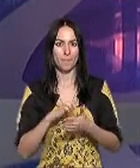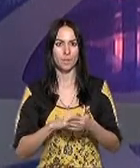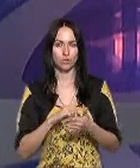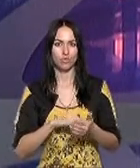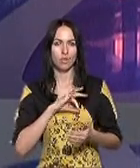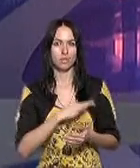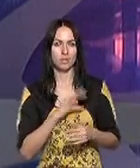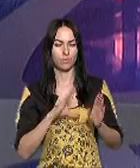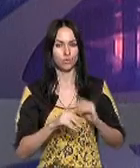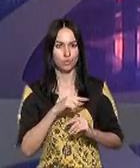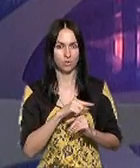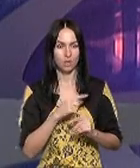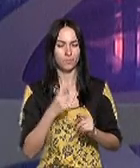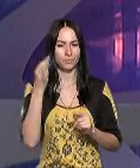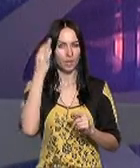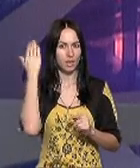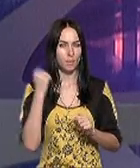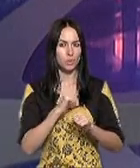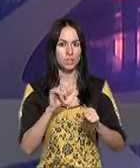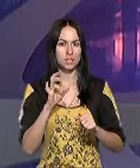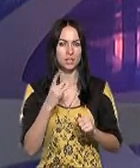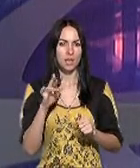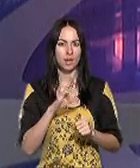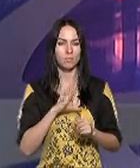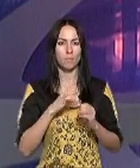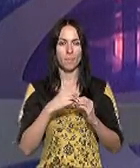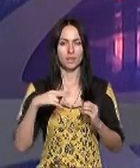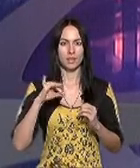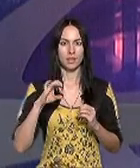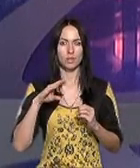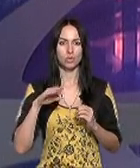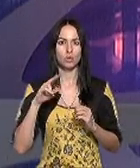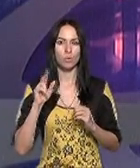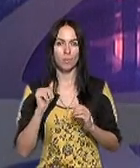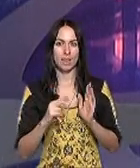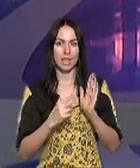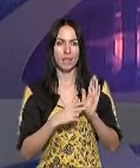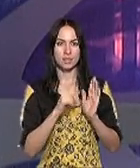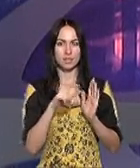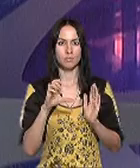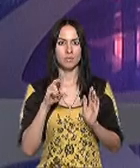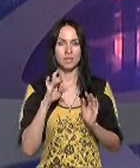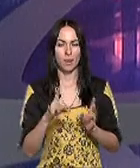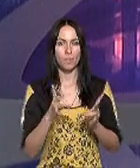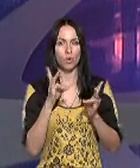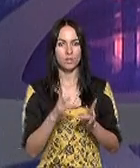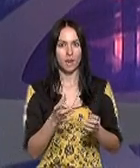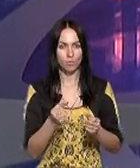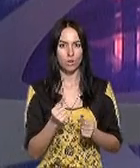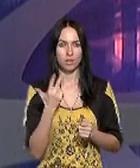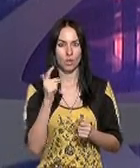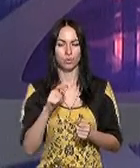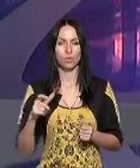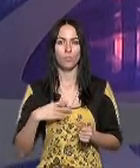Олексій Новіков. Нагадаємо, снаряди вибухали 15 листопада, травми отримали 7 саперів, 3 померли. Що відомо про